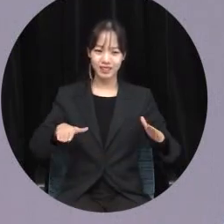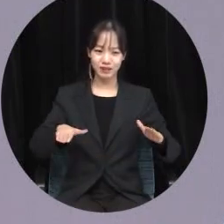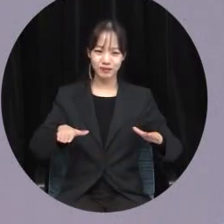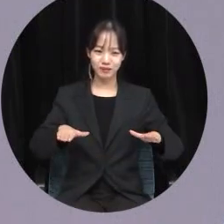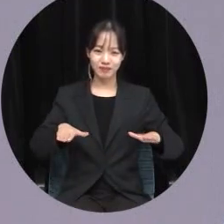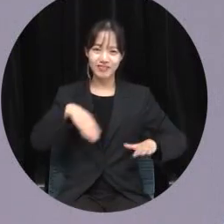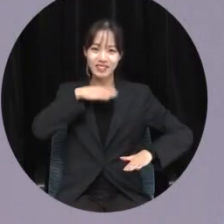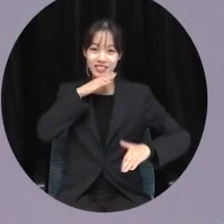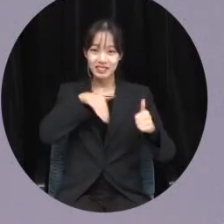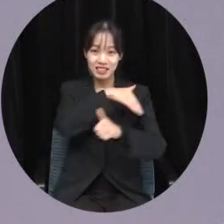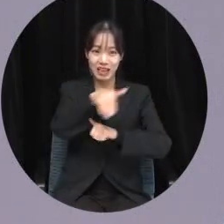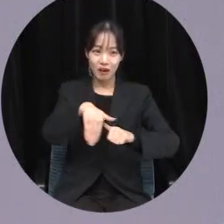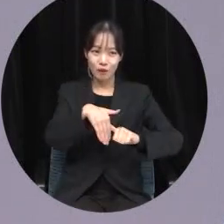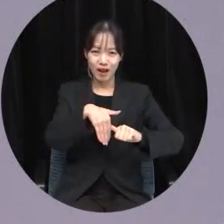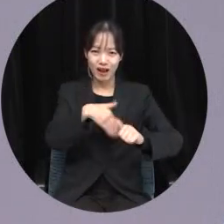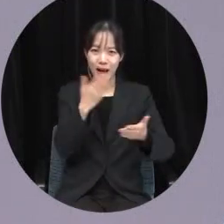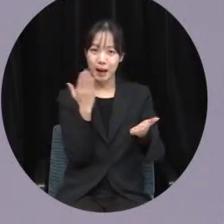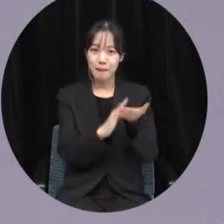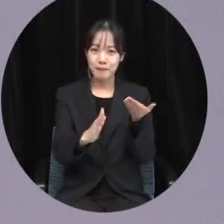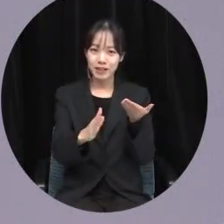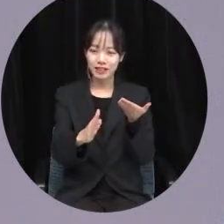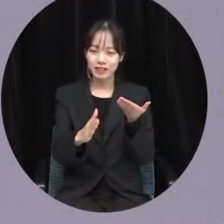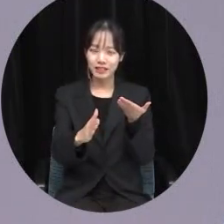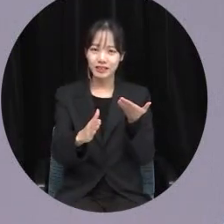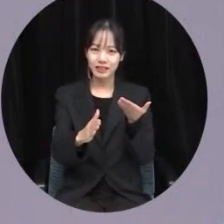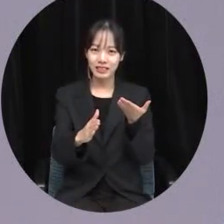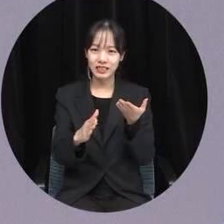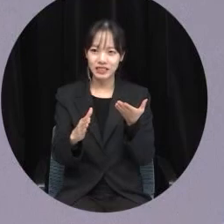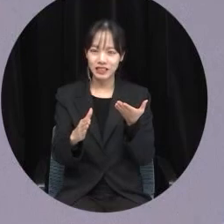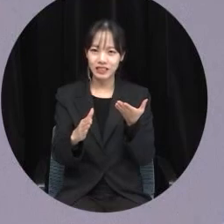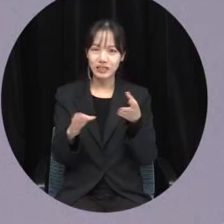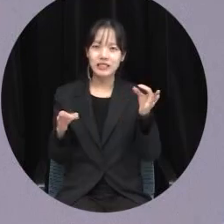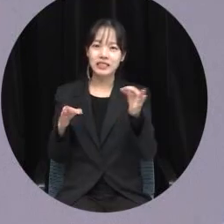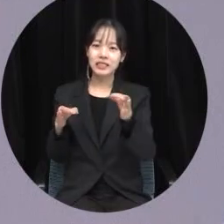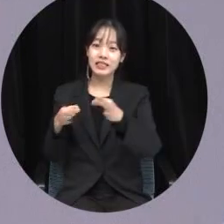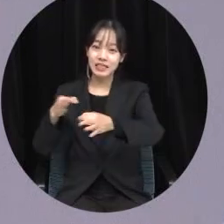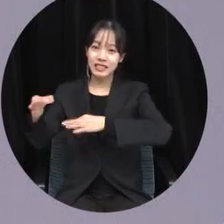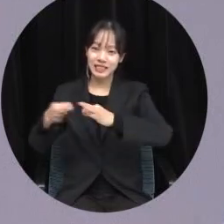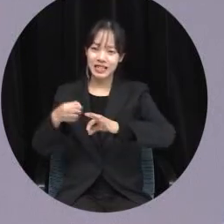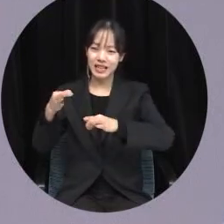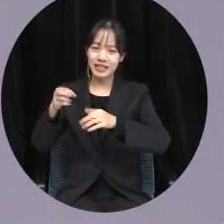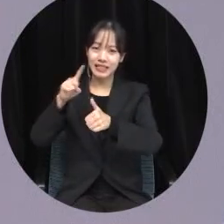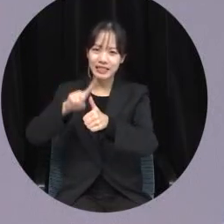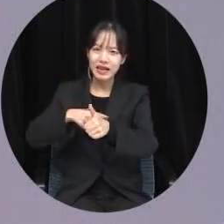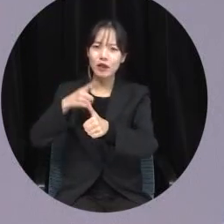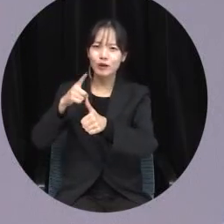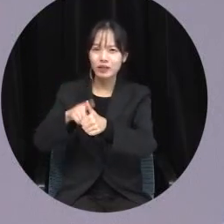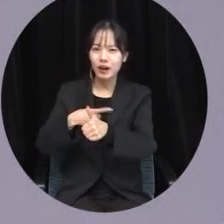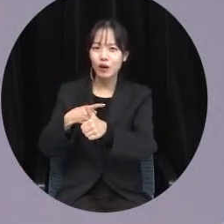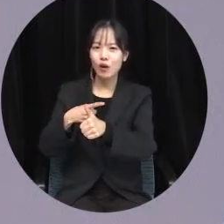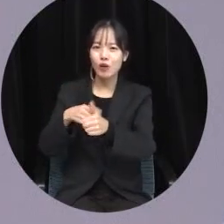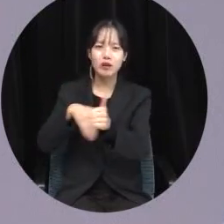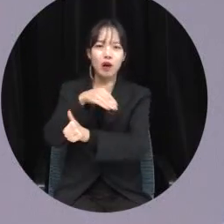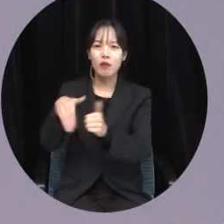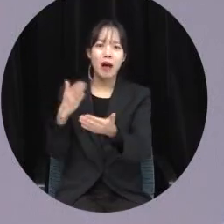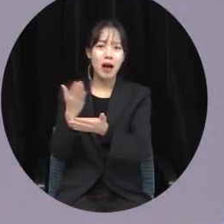않은 시장을 거스리는 임대차 3법 그중에서 전월세